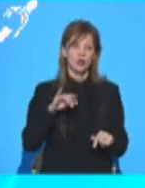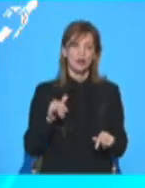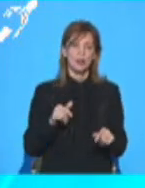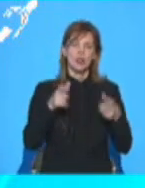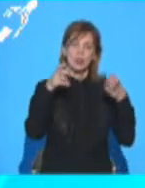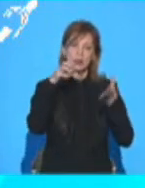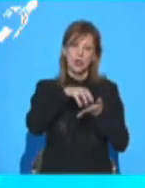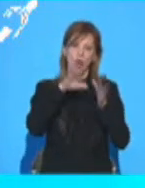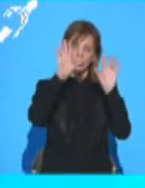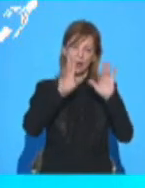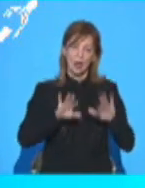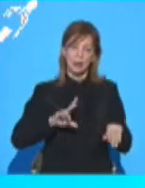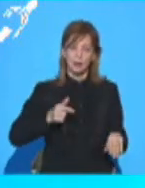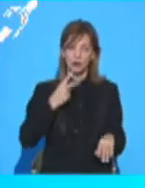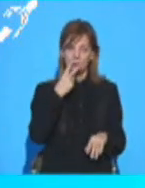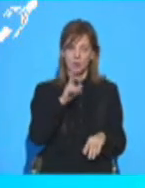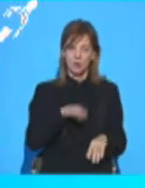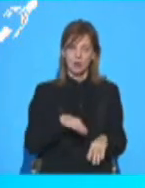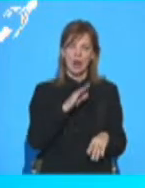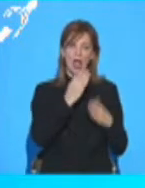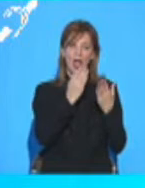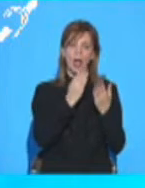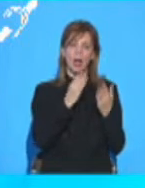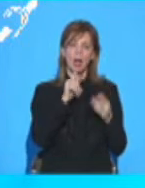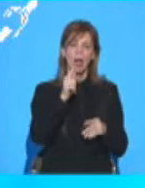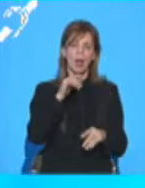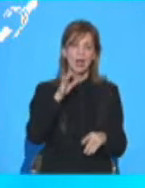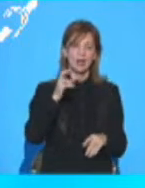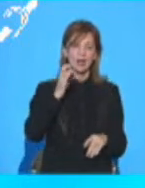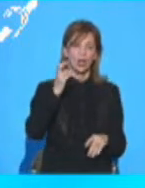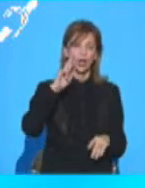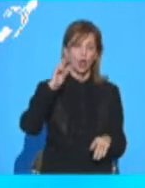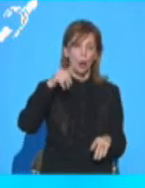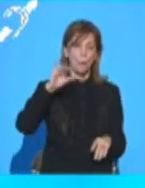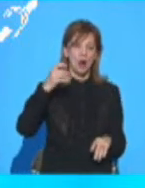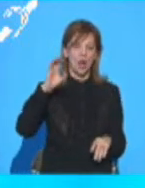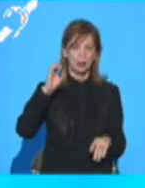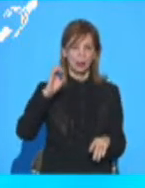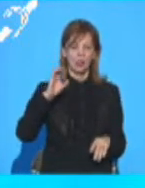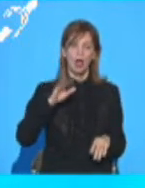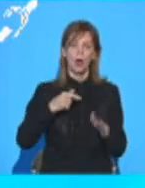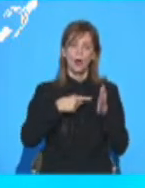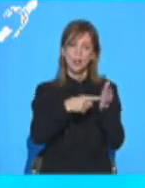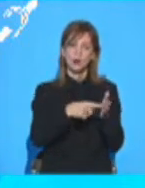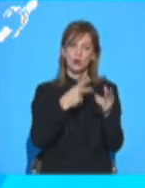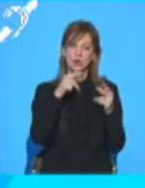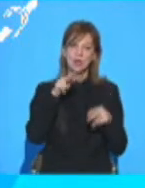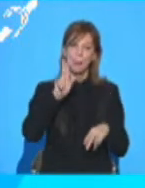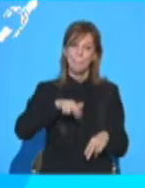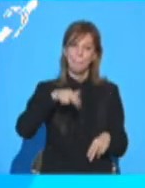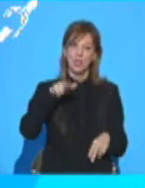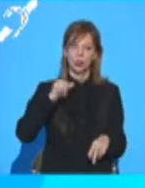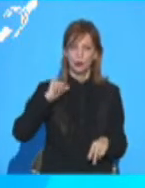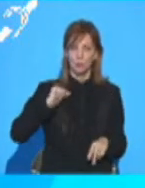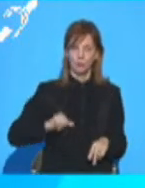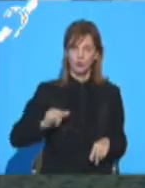Salon de Iarnă pot fi văzute la galeriile Cromatic. În cadrul acestora au expus atât pictori profesioniști cât și tineri